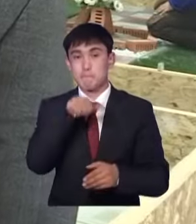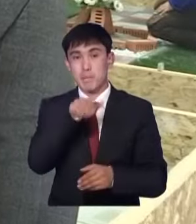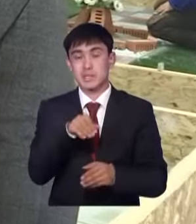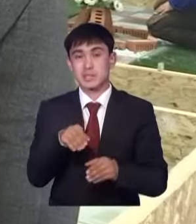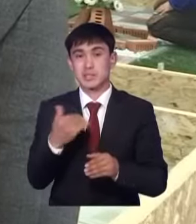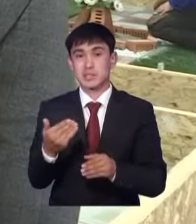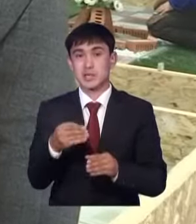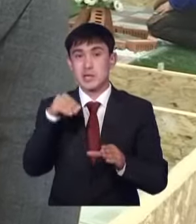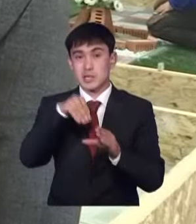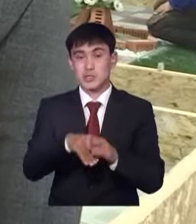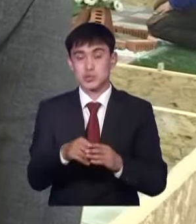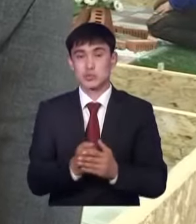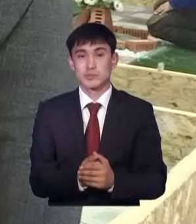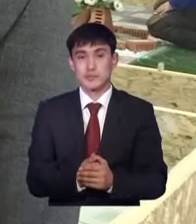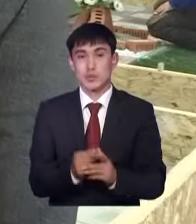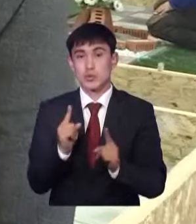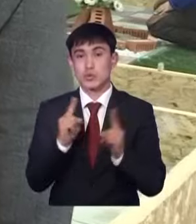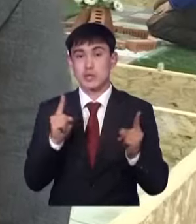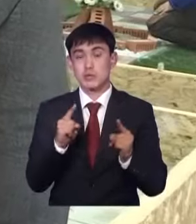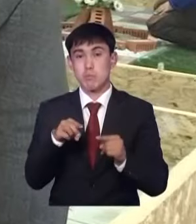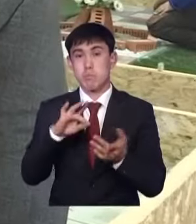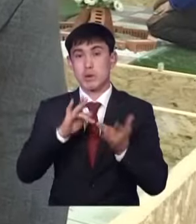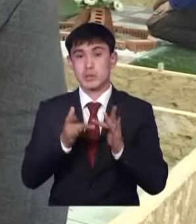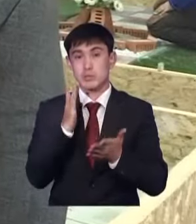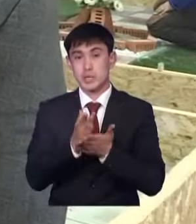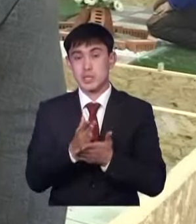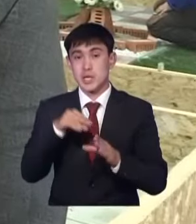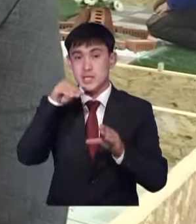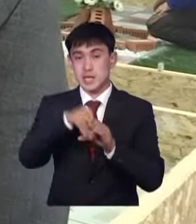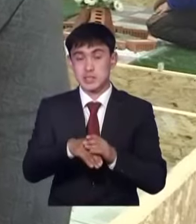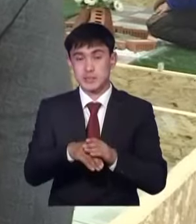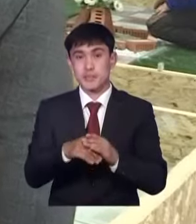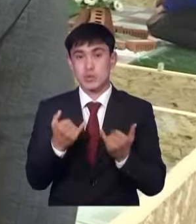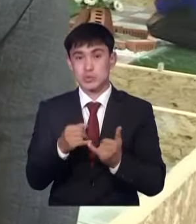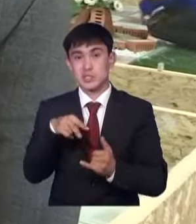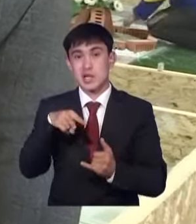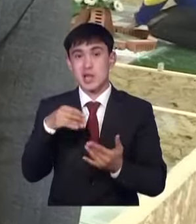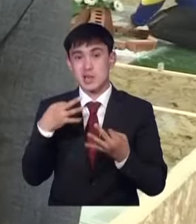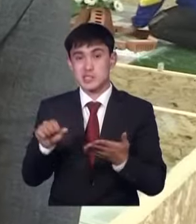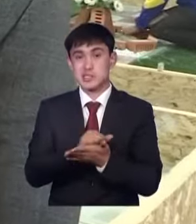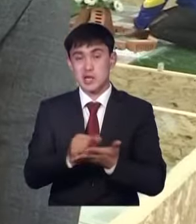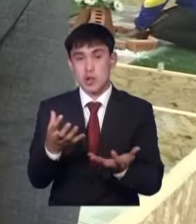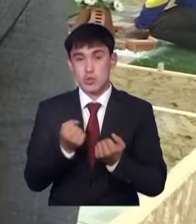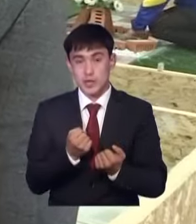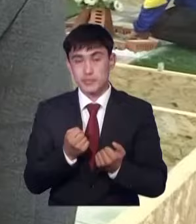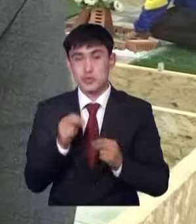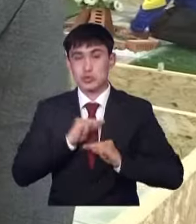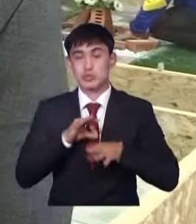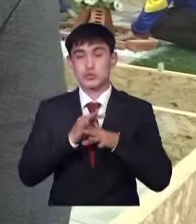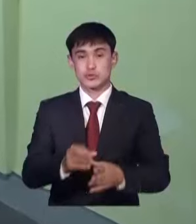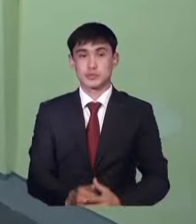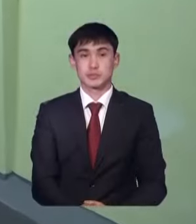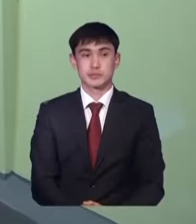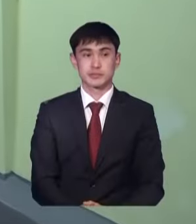мамандықтарды кіргізу үлкен порталы бар. Сол порталға енгізіп, осы лицензия алуға қазір жұмыстар жүргізіп